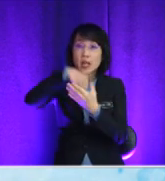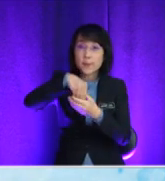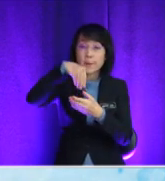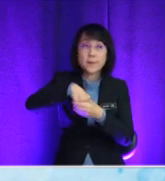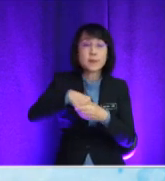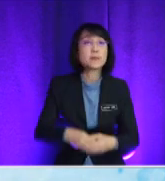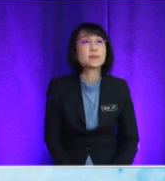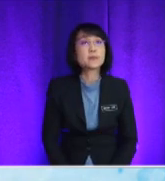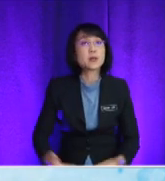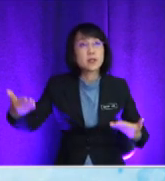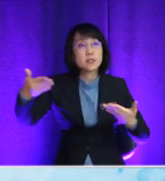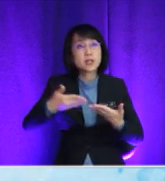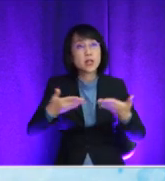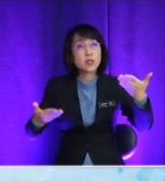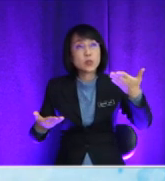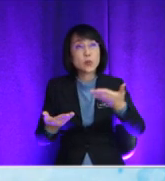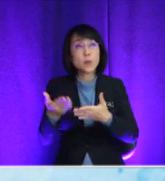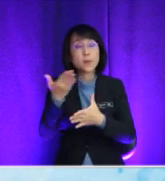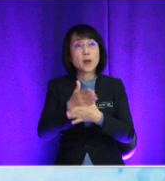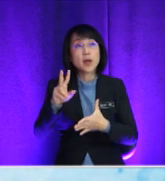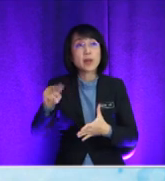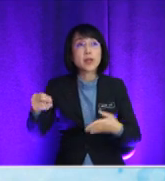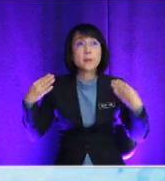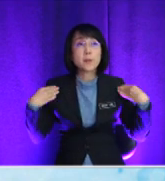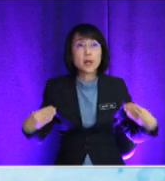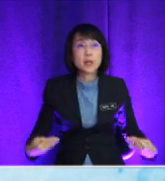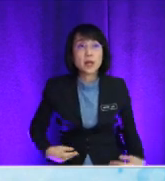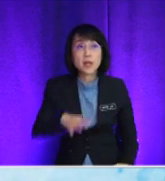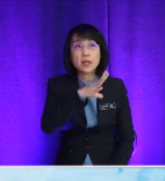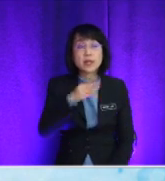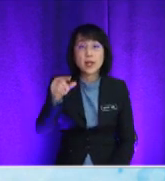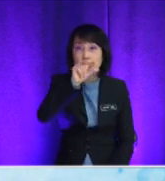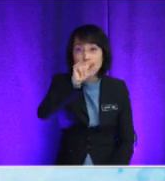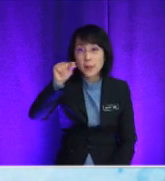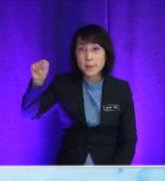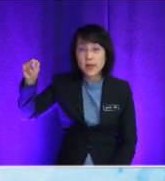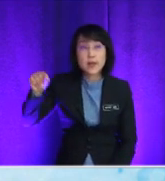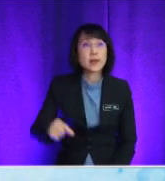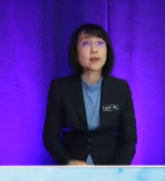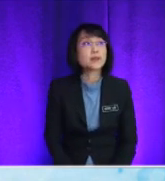mencantum bahagia badan dan lebih jantung bagian badan